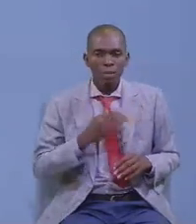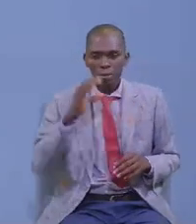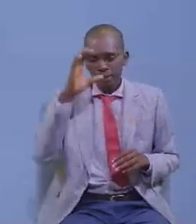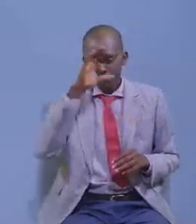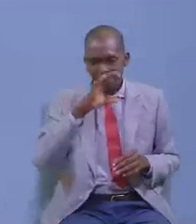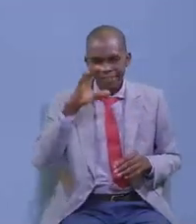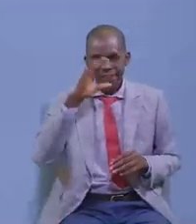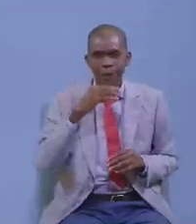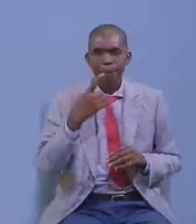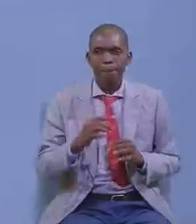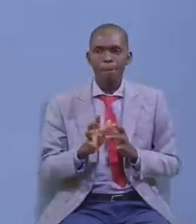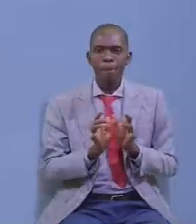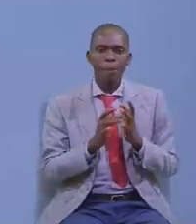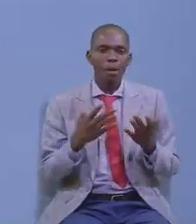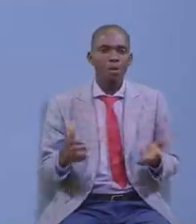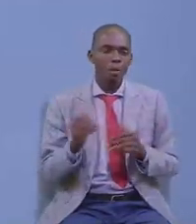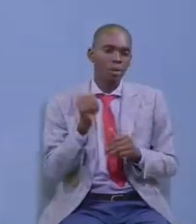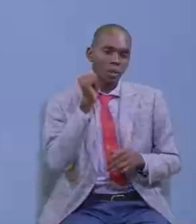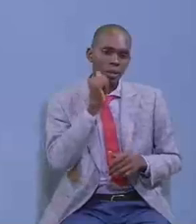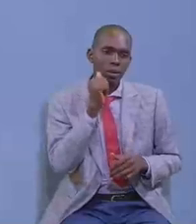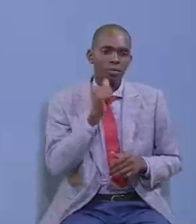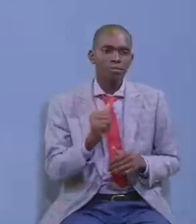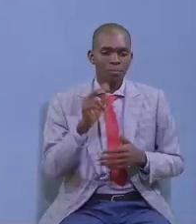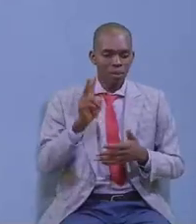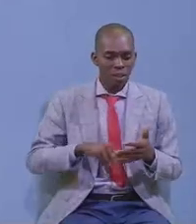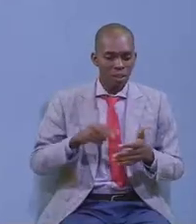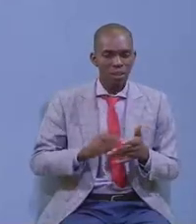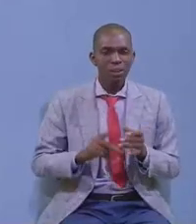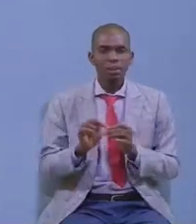jour. Ils lisaient les Écritures chaque jour.